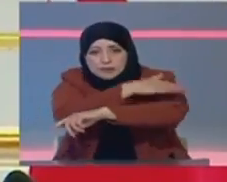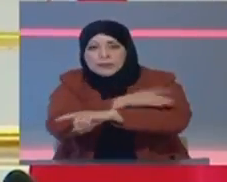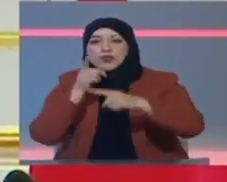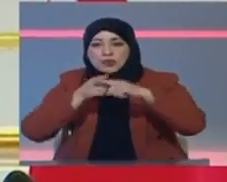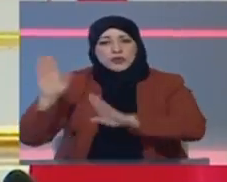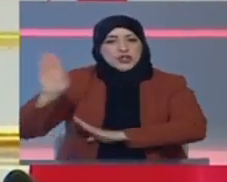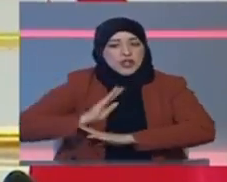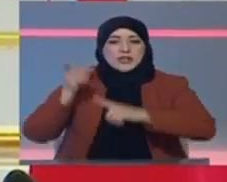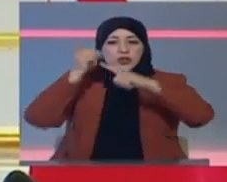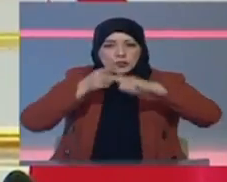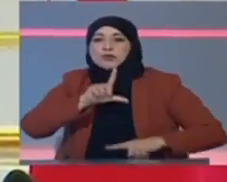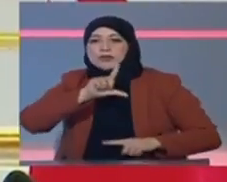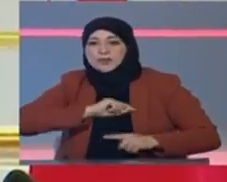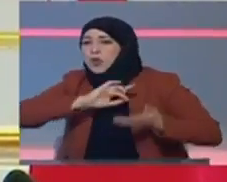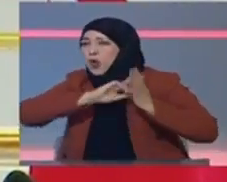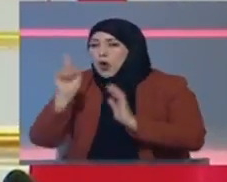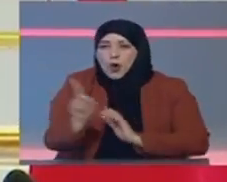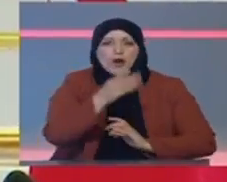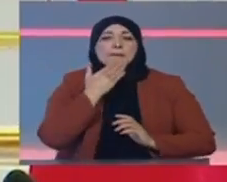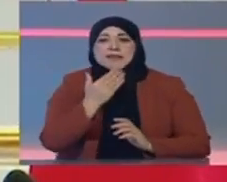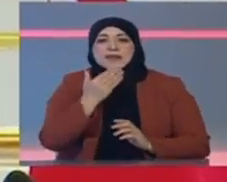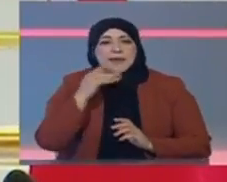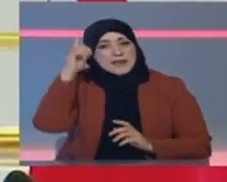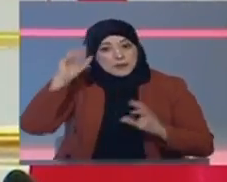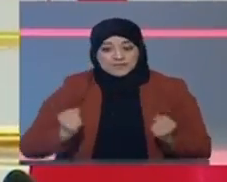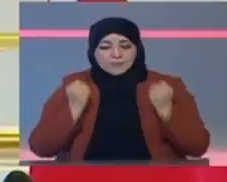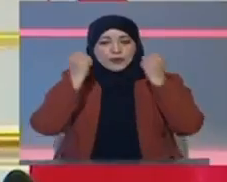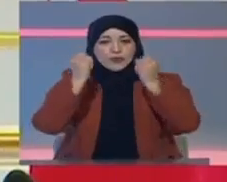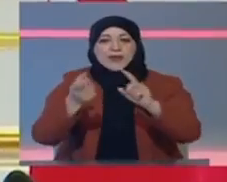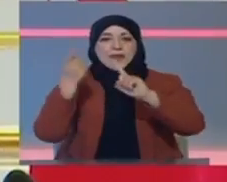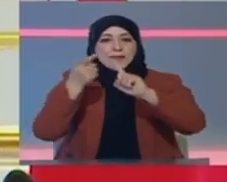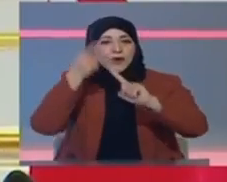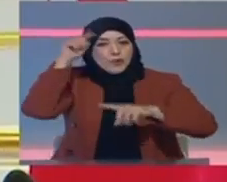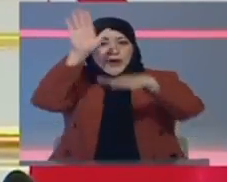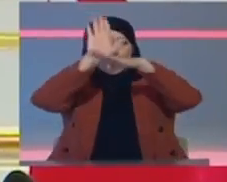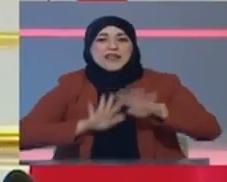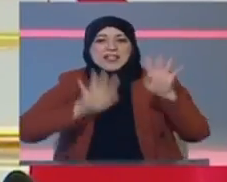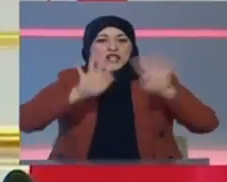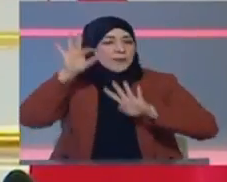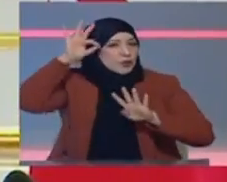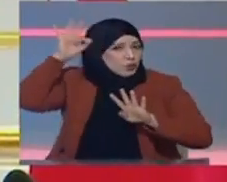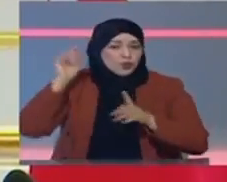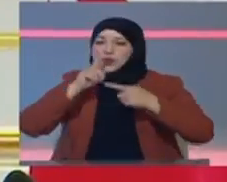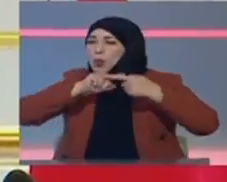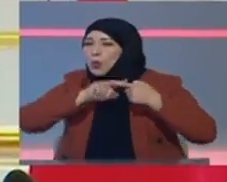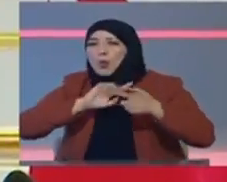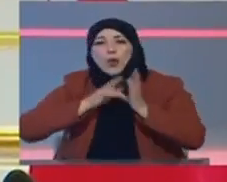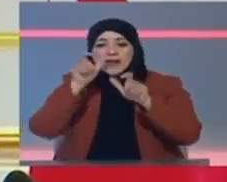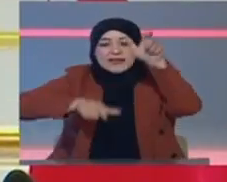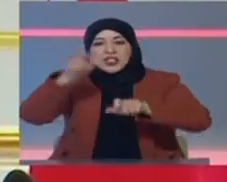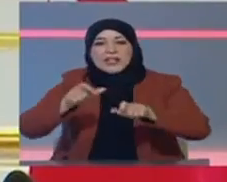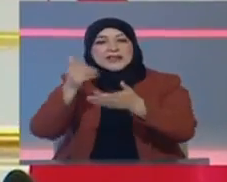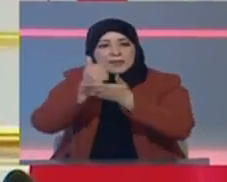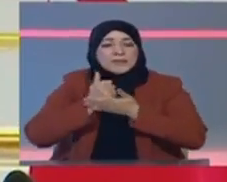العسكريه والقوات الامنيه وكل الاسلحه النشيطه على الجهد الذي يبذلونه في هذه الظروف وكل المتطوعين وعدد من الدول التي